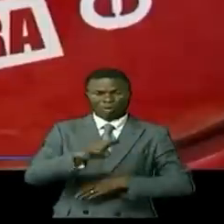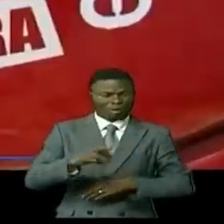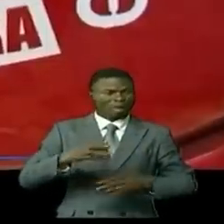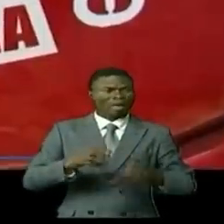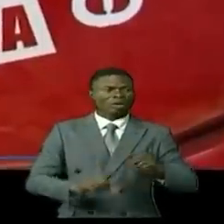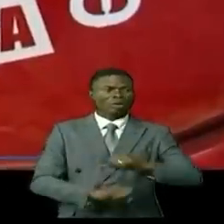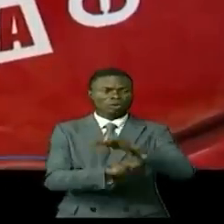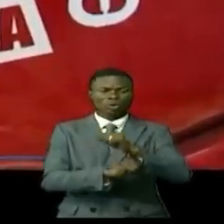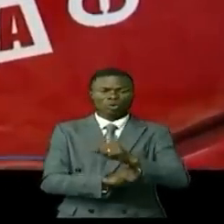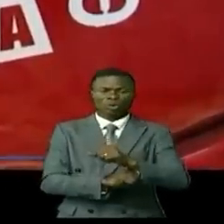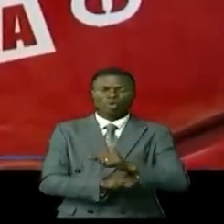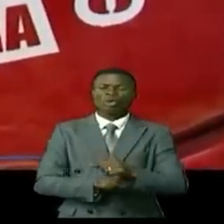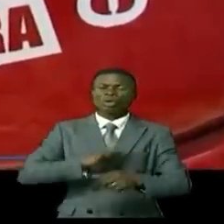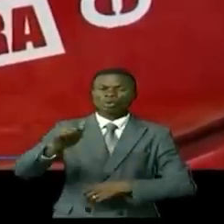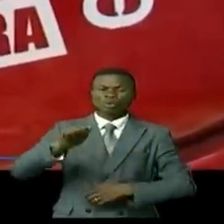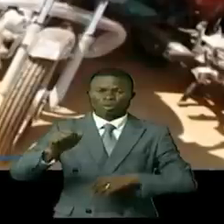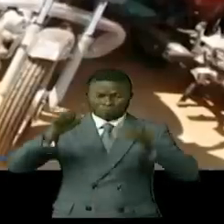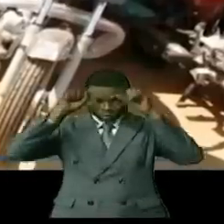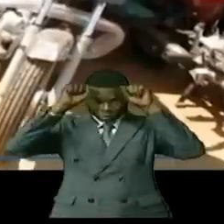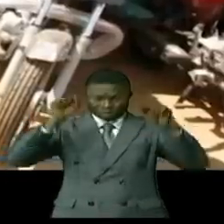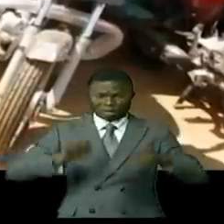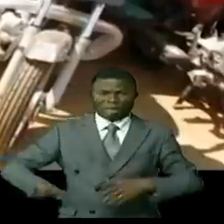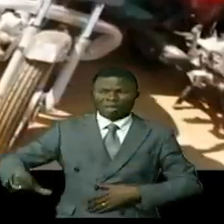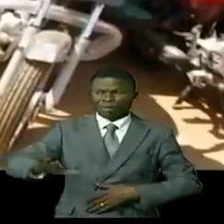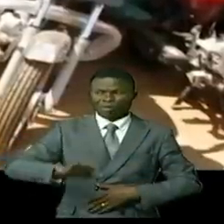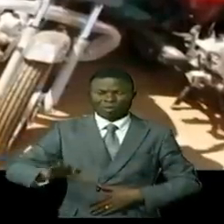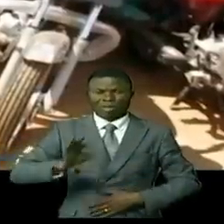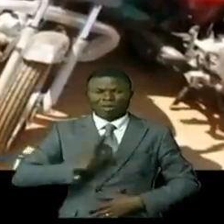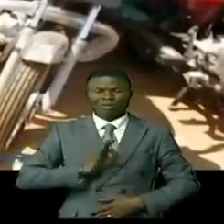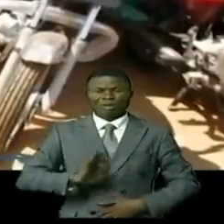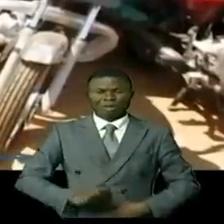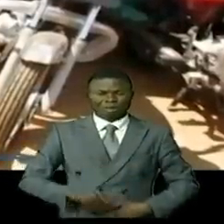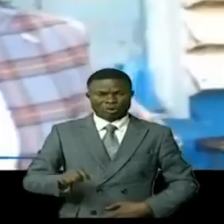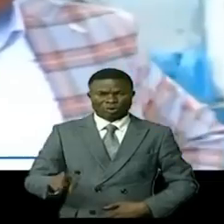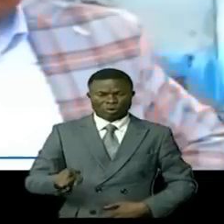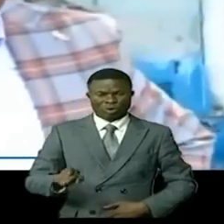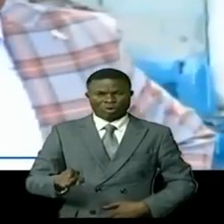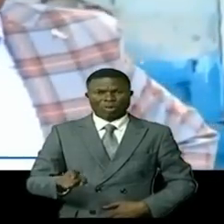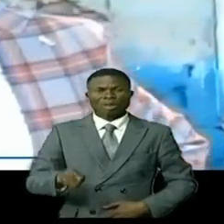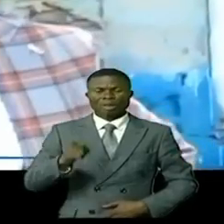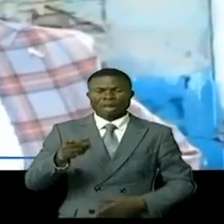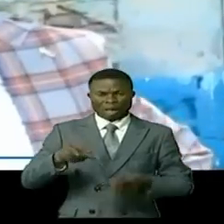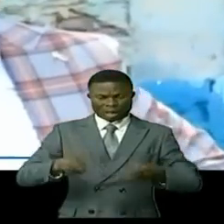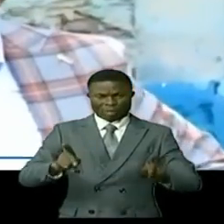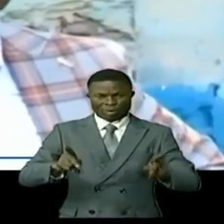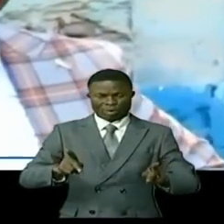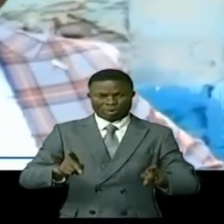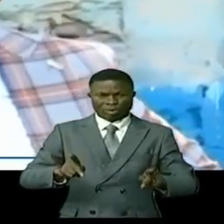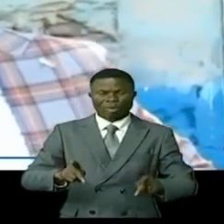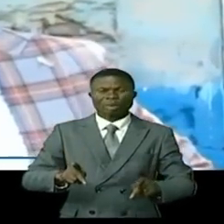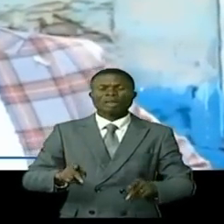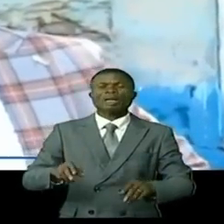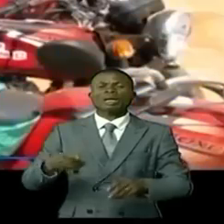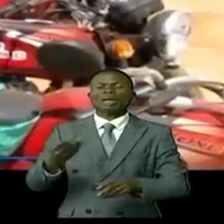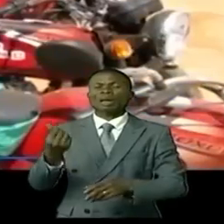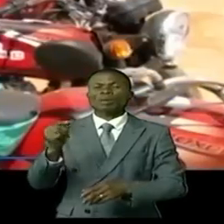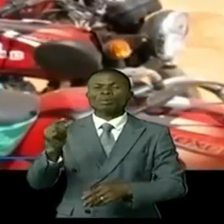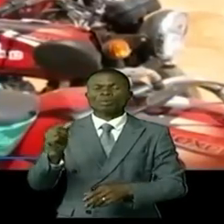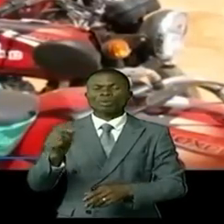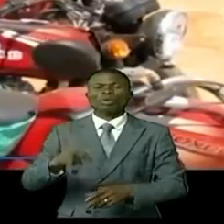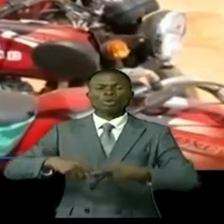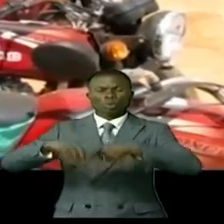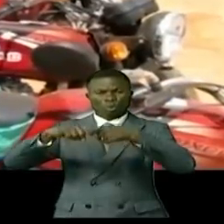à l'intervention personnelle du président de la République, Félix-Antoine Tshisekedi Tshilombo, qui a permis à ce que la redevance minière